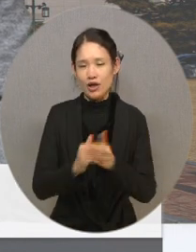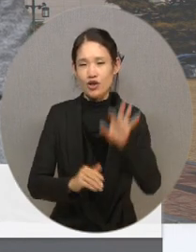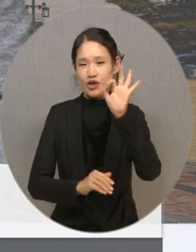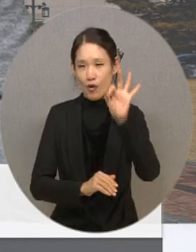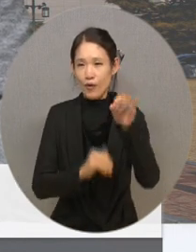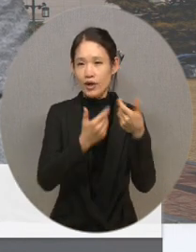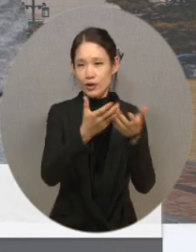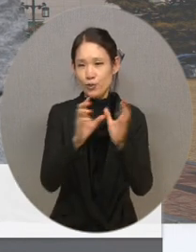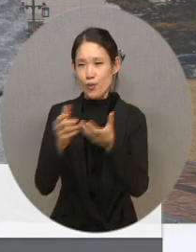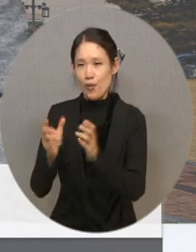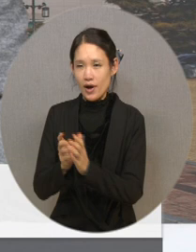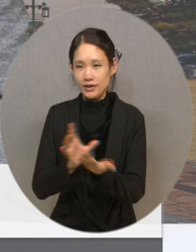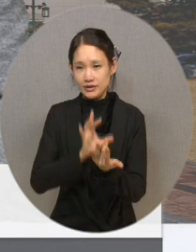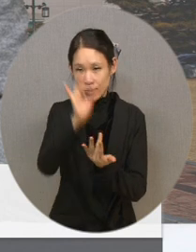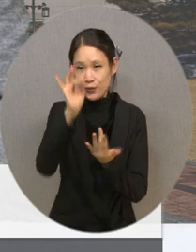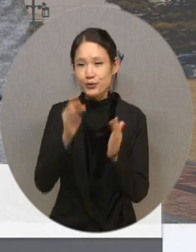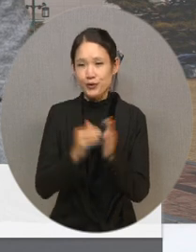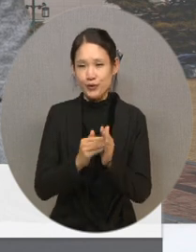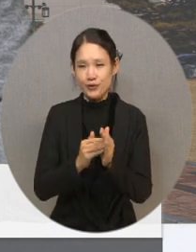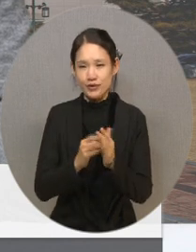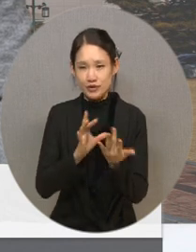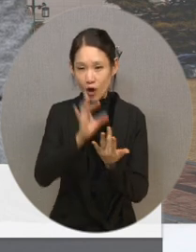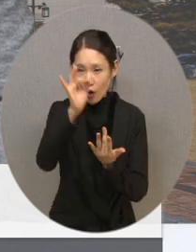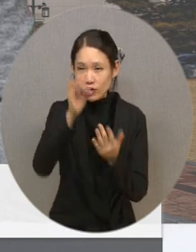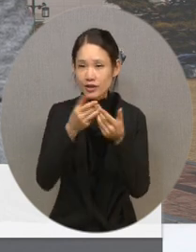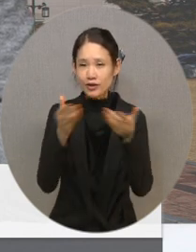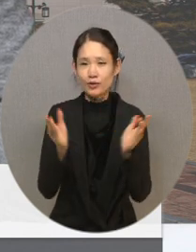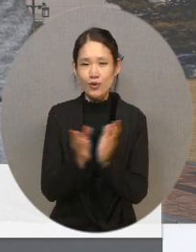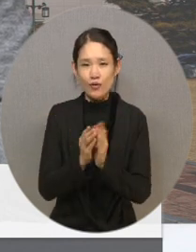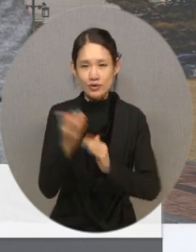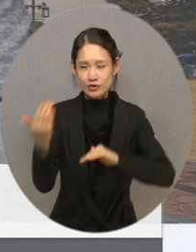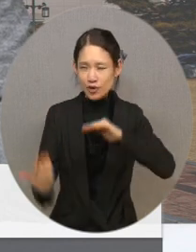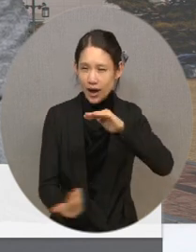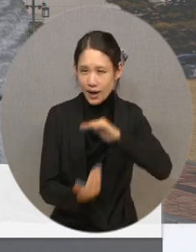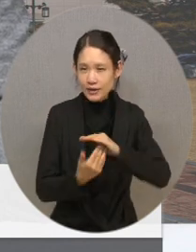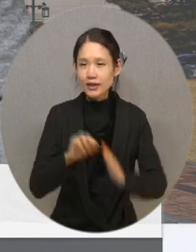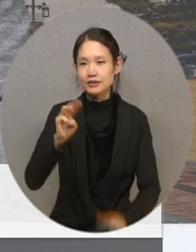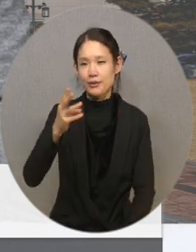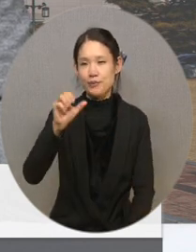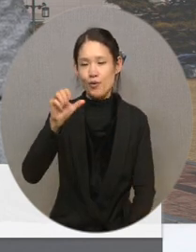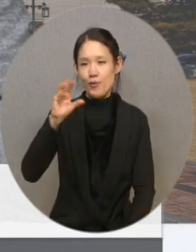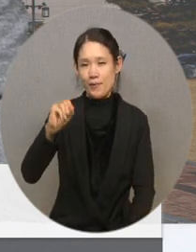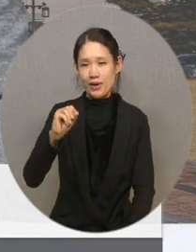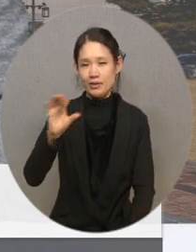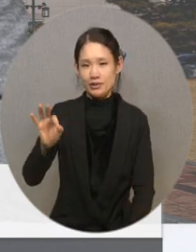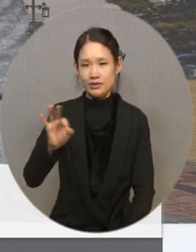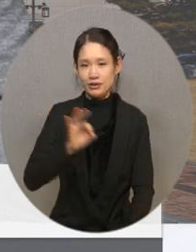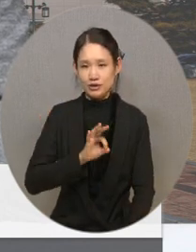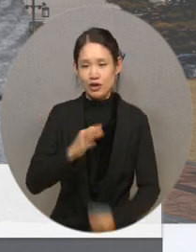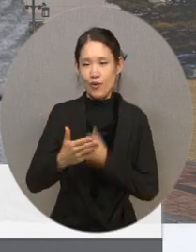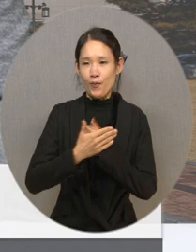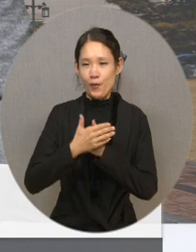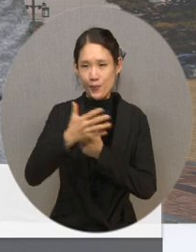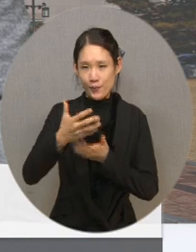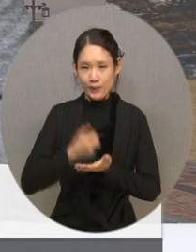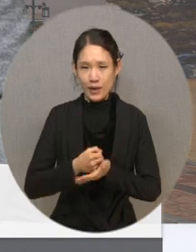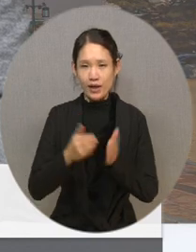선정합니다. 선정된 동아리는 최대 350만 원 내외의 지원비를 받게 됩니다.